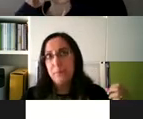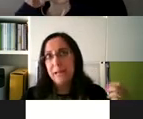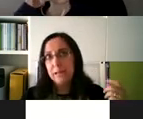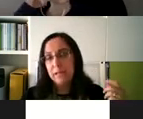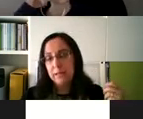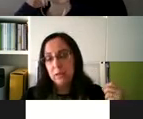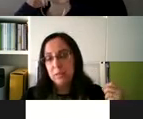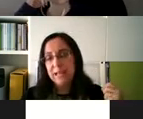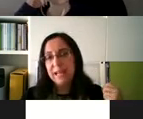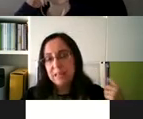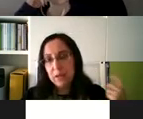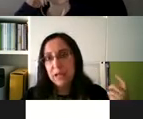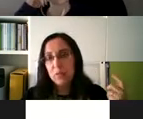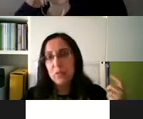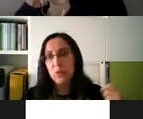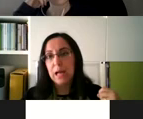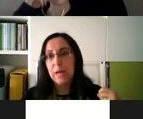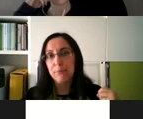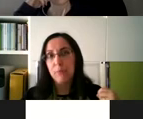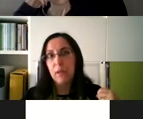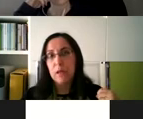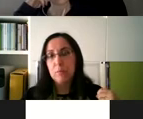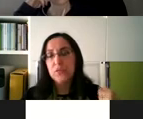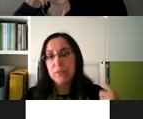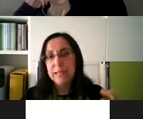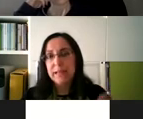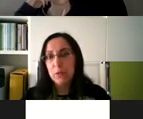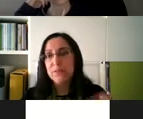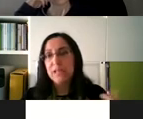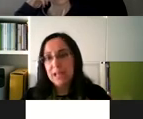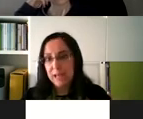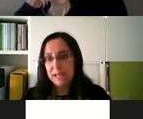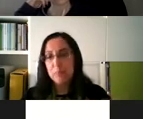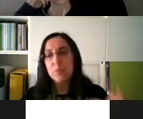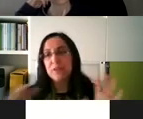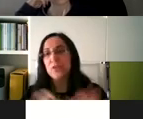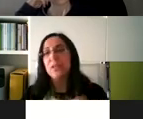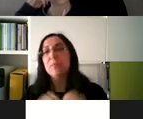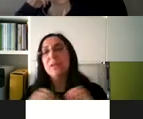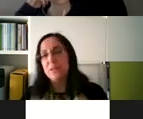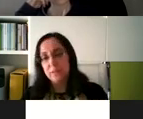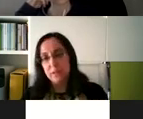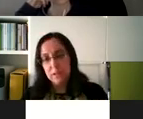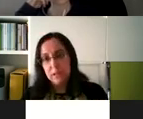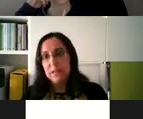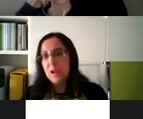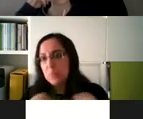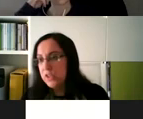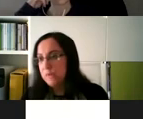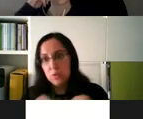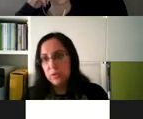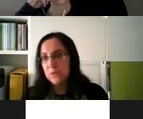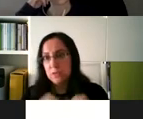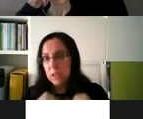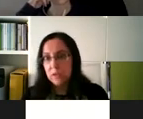per come dire anche interrogandomi sulla possibilità che questi elementi pur essendo stati previsti nello